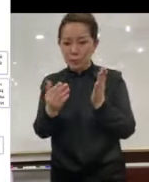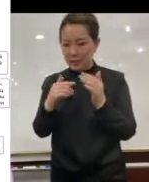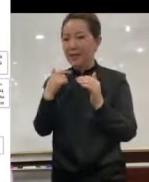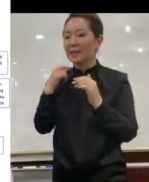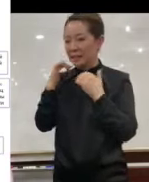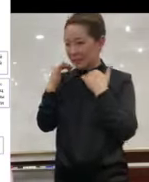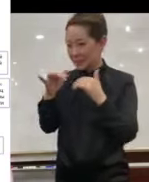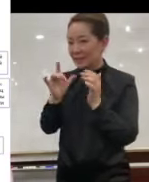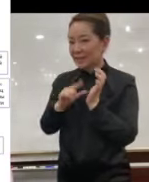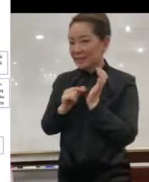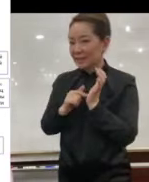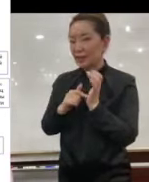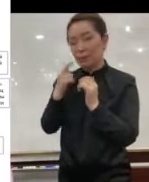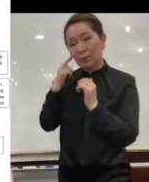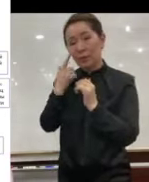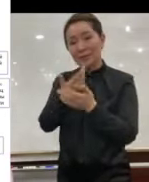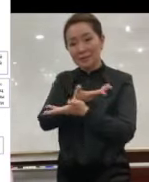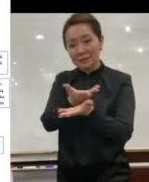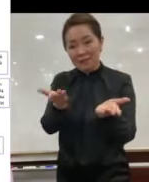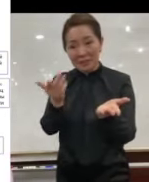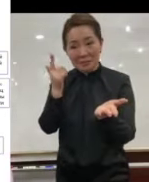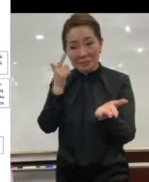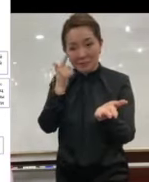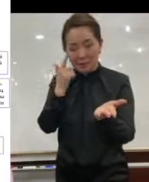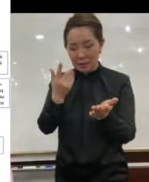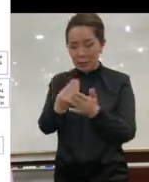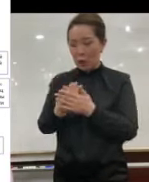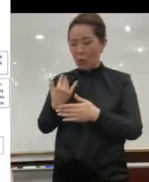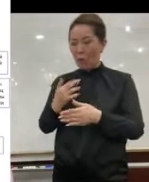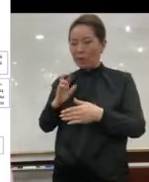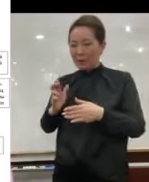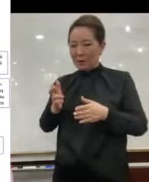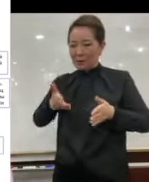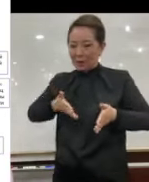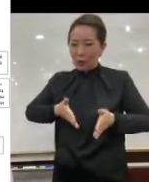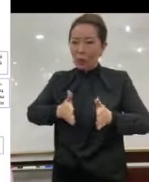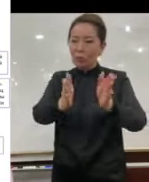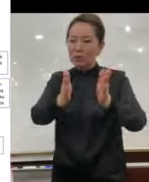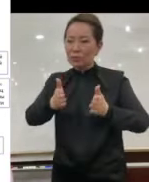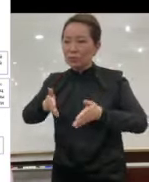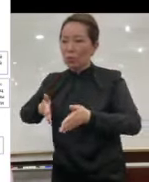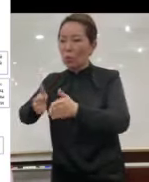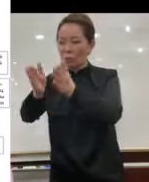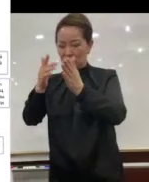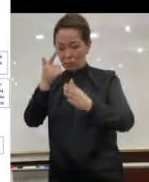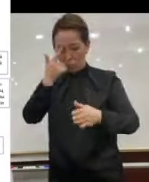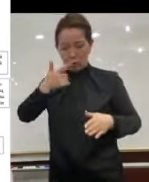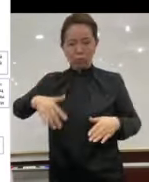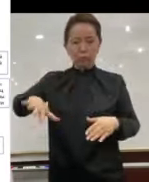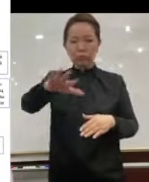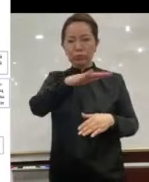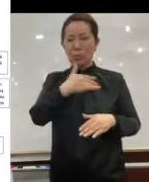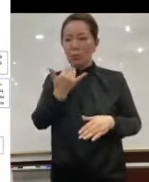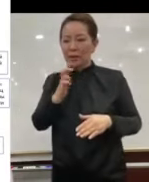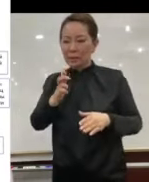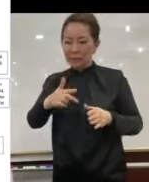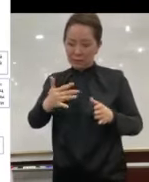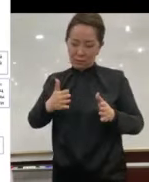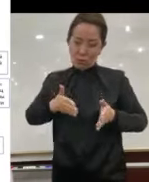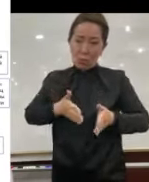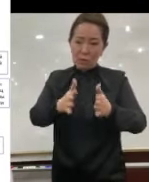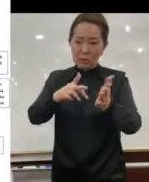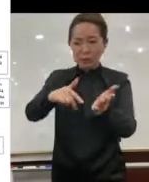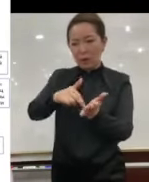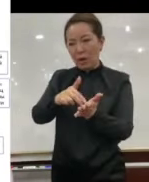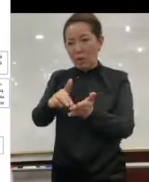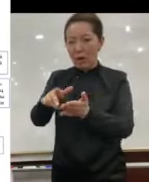болов. Та бүхэн мэдж байгаа. Улаанбаатар хотын гудамжаар Монголын одоо тий Улаанбаатар хотын гудамжаар явхад бол